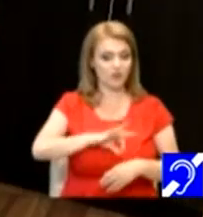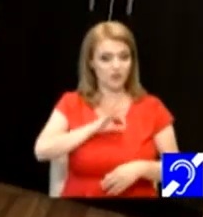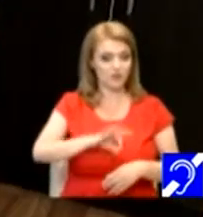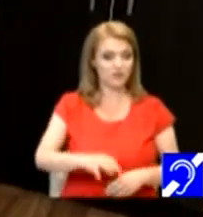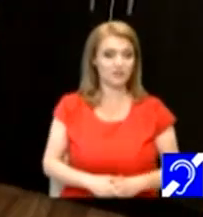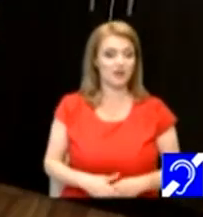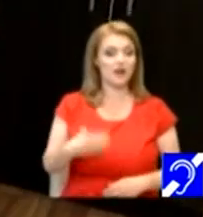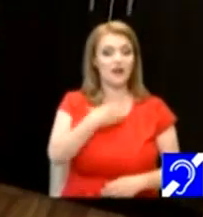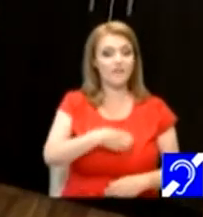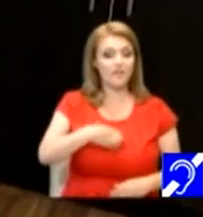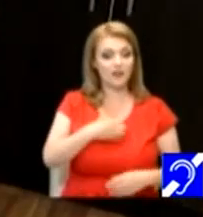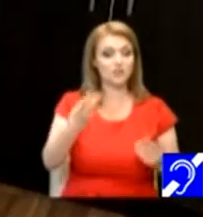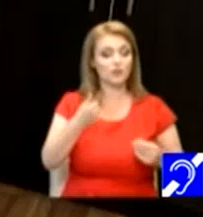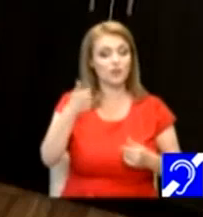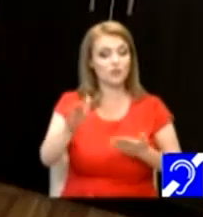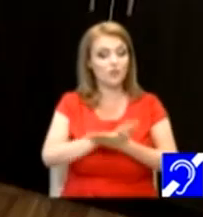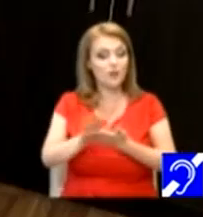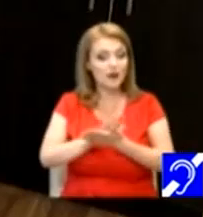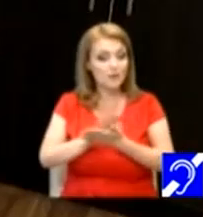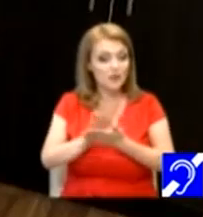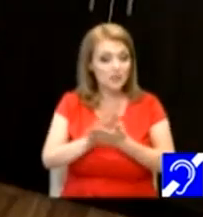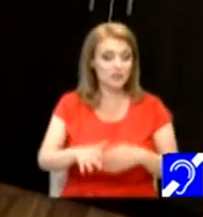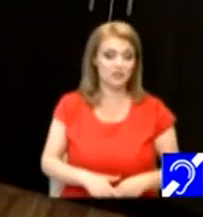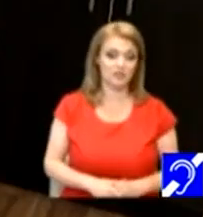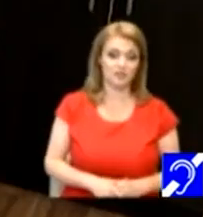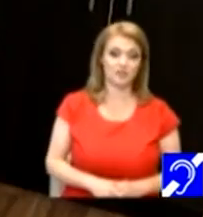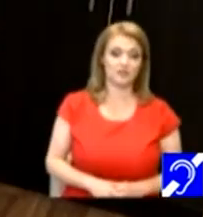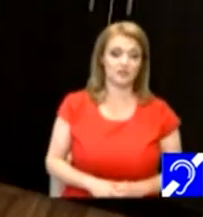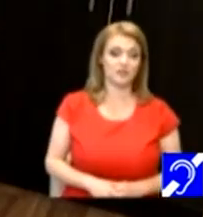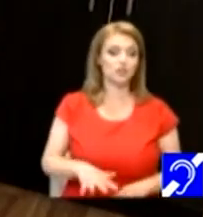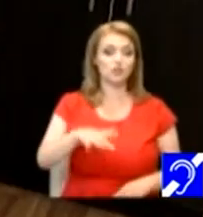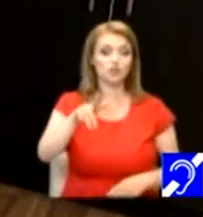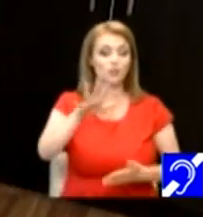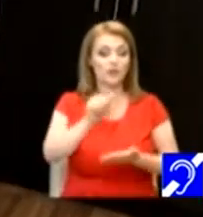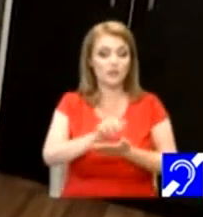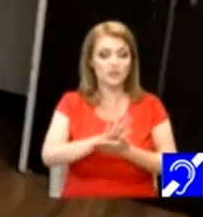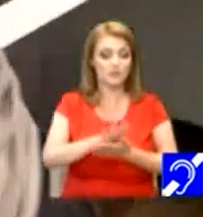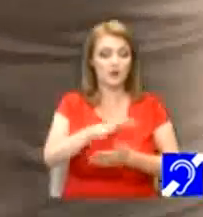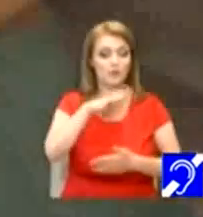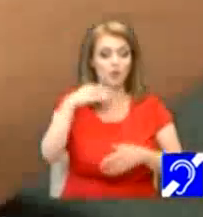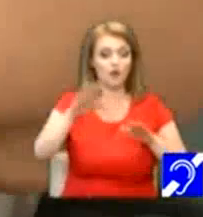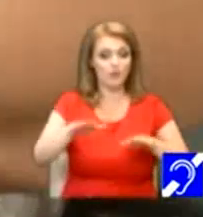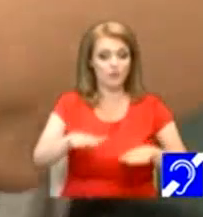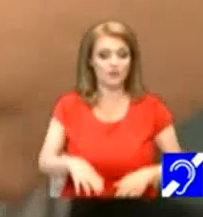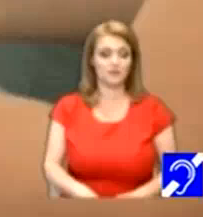colorate. Important este să le spălăm bine și să le strivim, astfel încât să nu ocupe mult loc în tomberon.